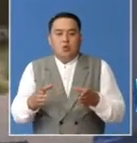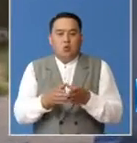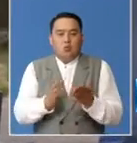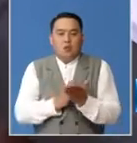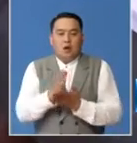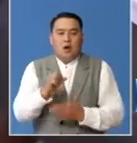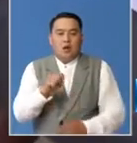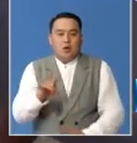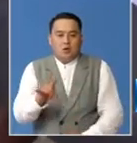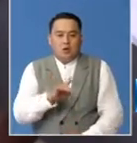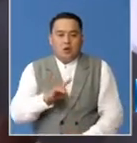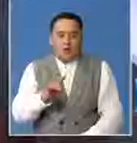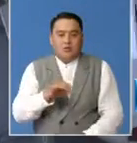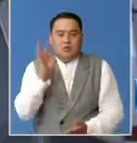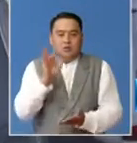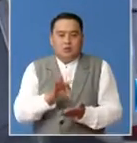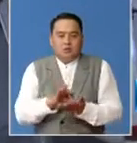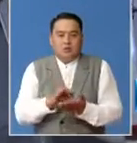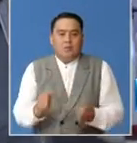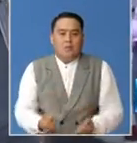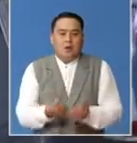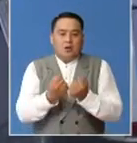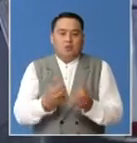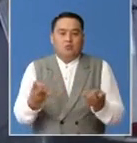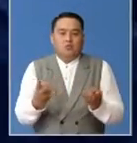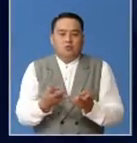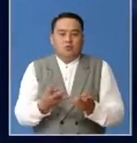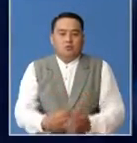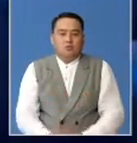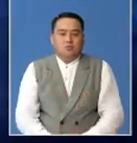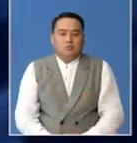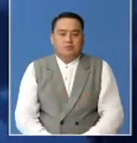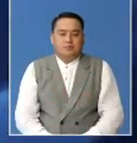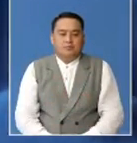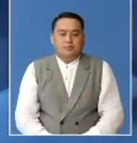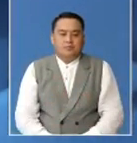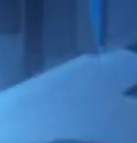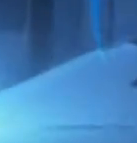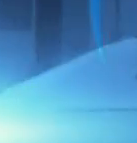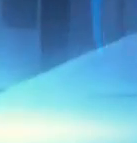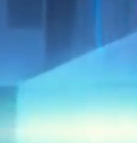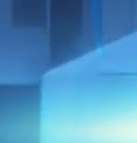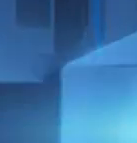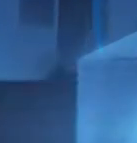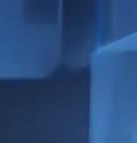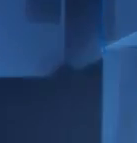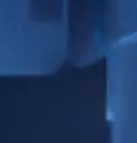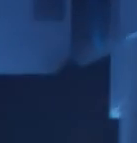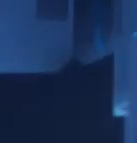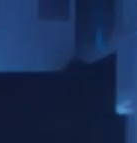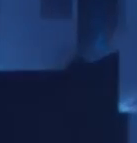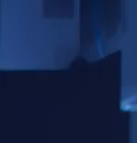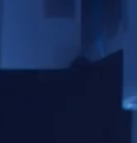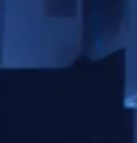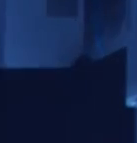сторону Алакольского района. Цель та же – поддержать нуждающихся. Дамир Анитов, Жазира Исаева, Нуржан Муканов, телеканал